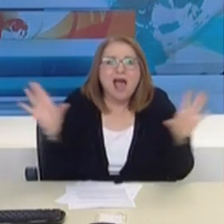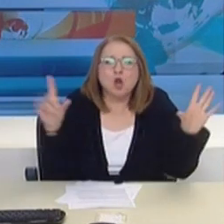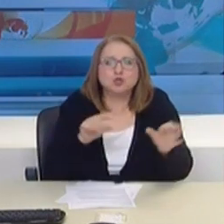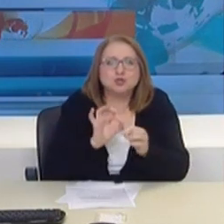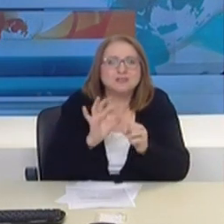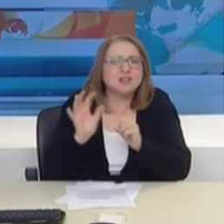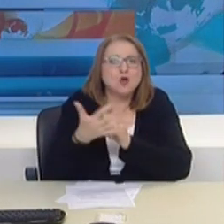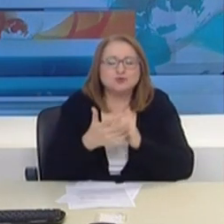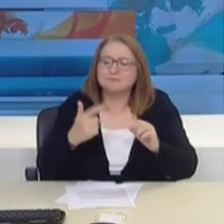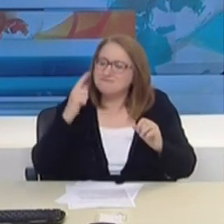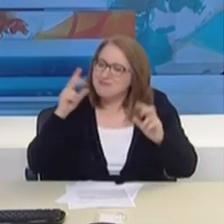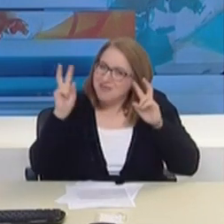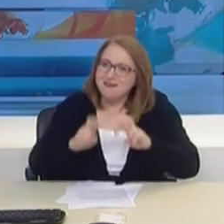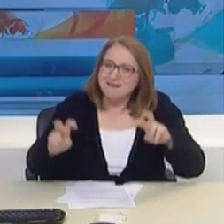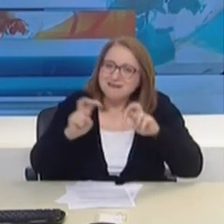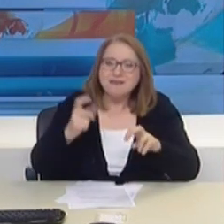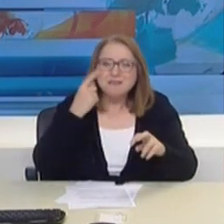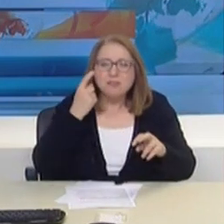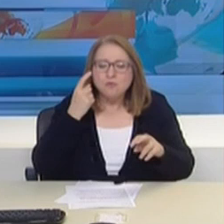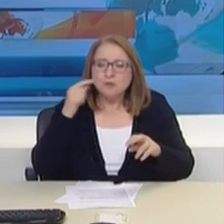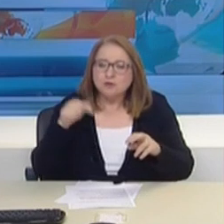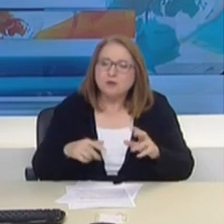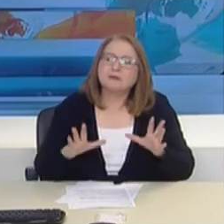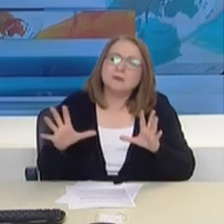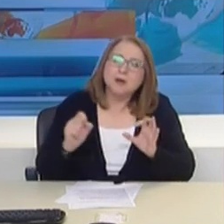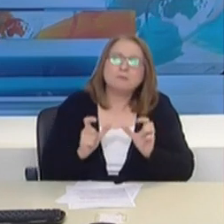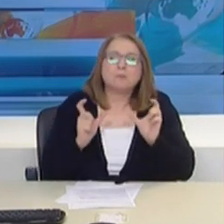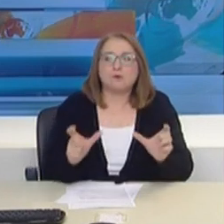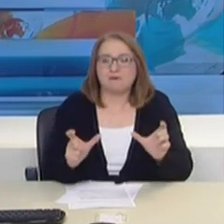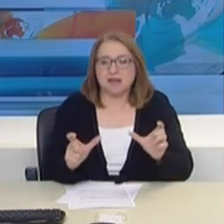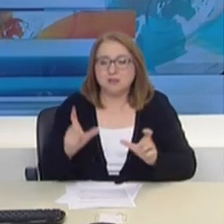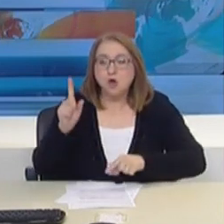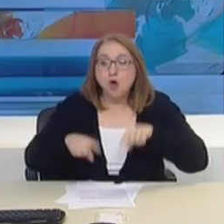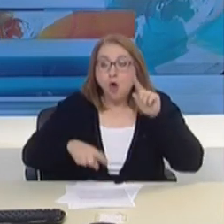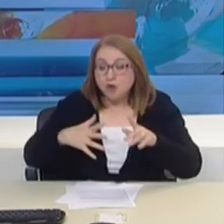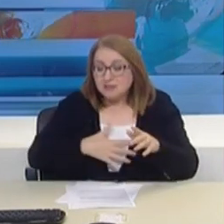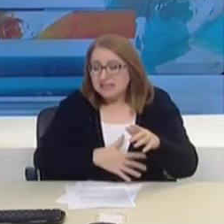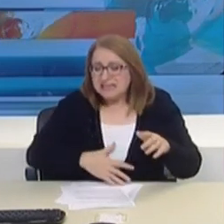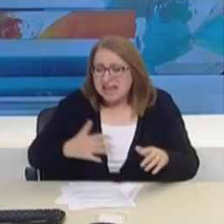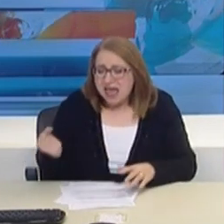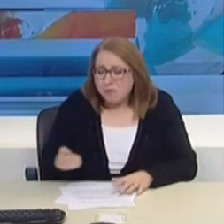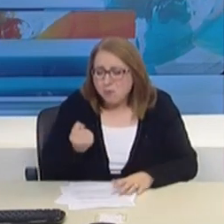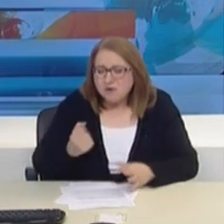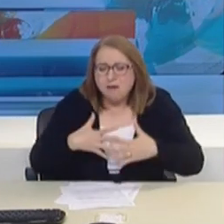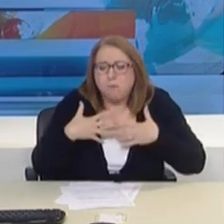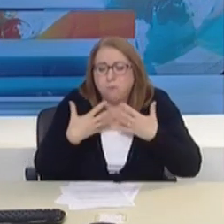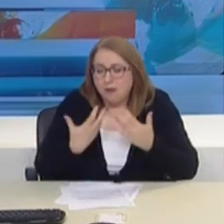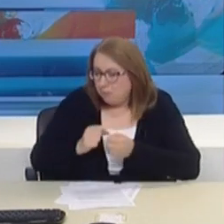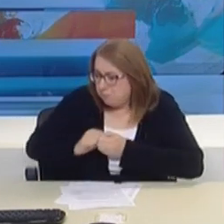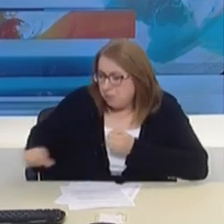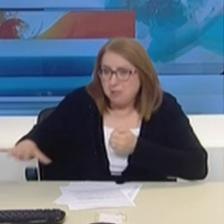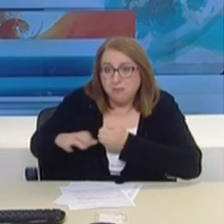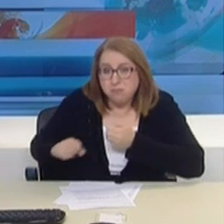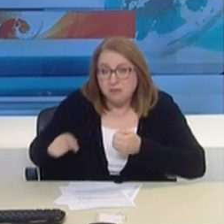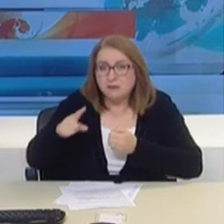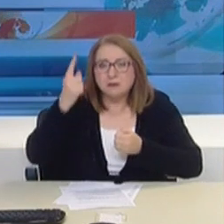προφυλάξεις. Οποιοδήποτε ιός προκαλεί γαστρεντερίτιδα ή ενοχλήματα από το γαστρεντερικό, αυτόματα πρέπει να μας δίνει το ίδιο